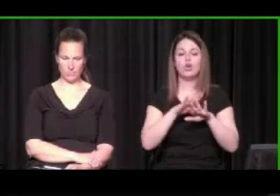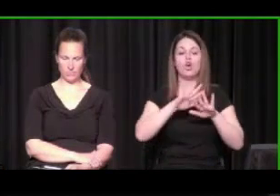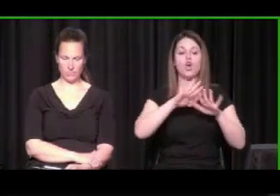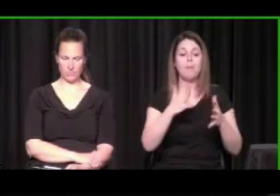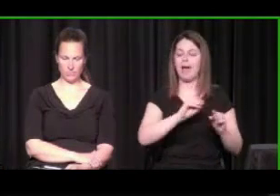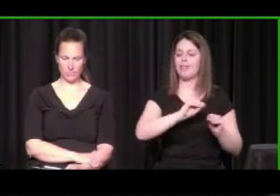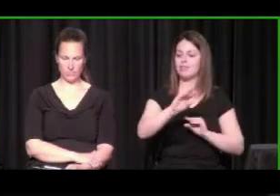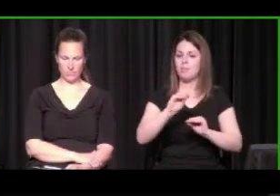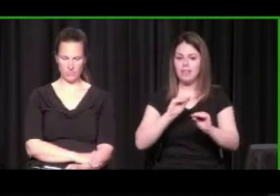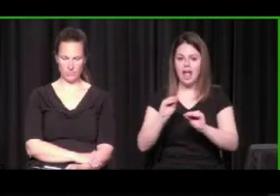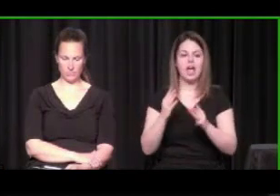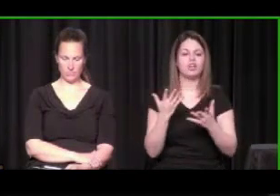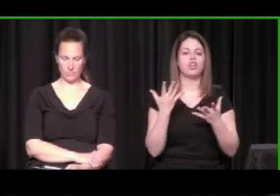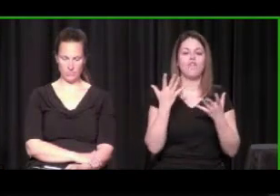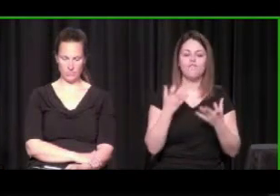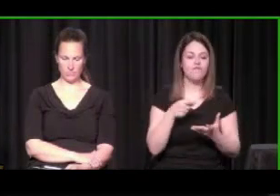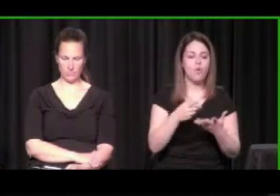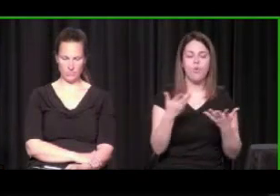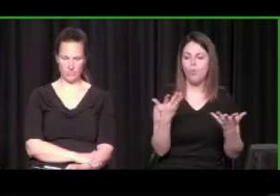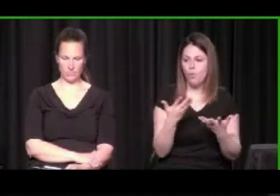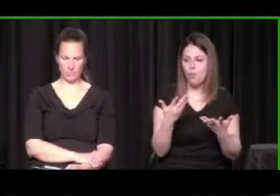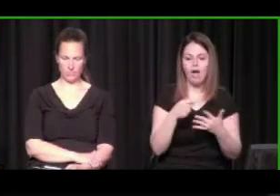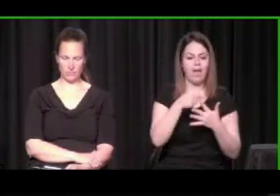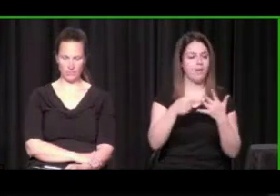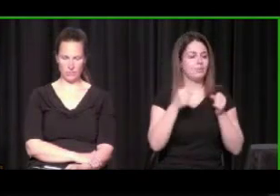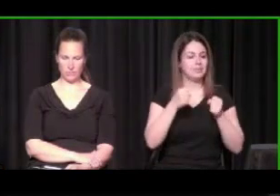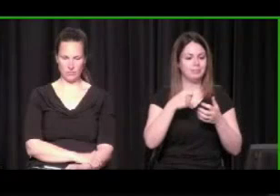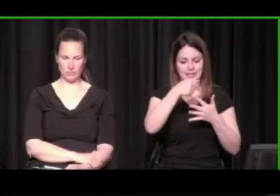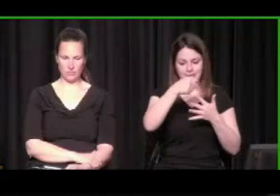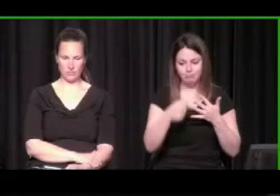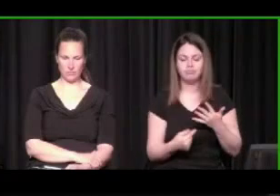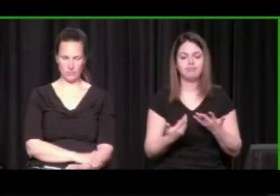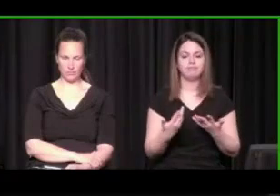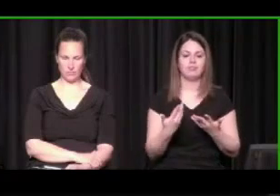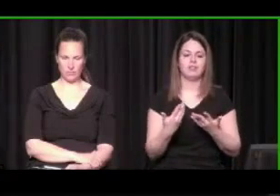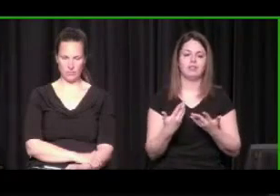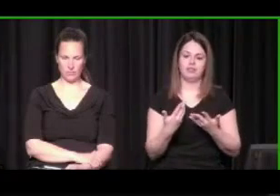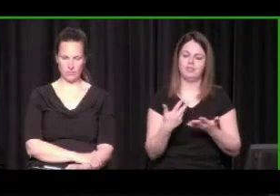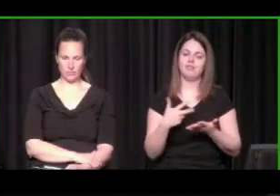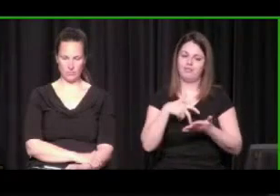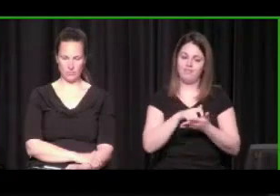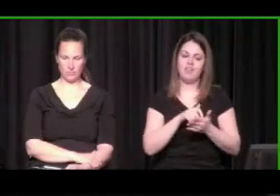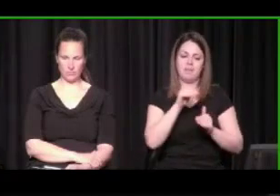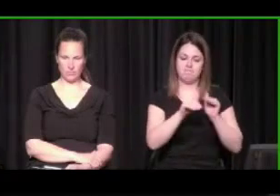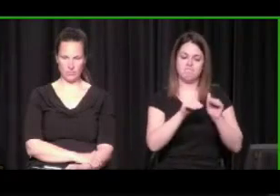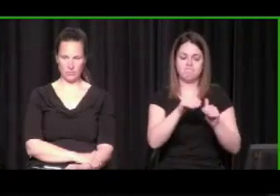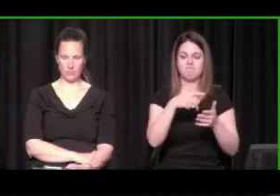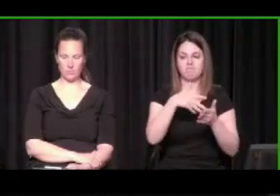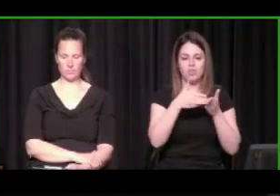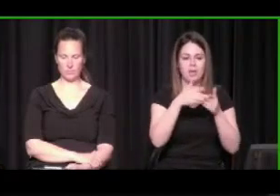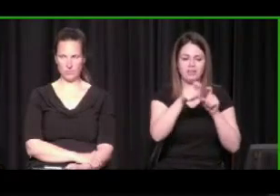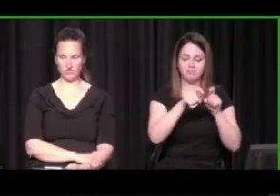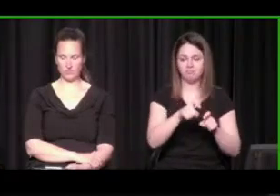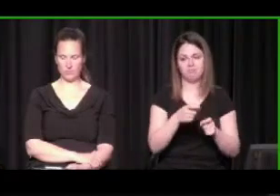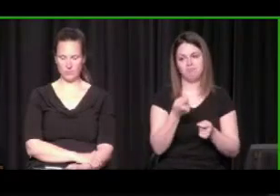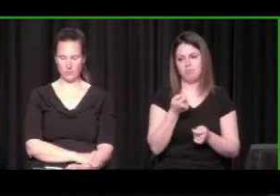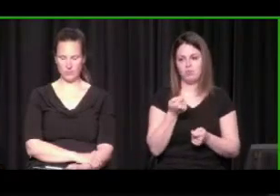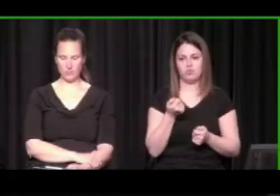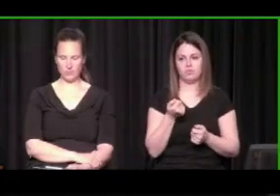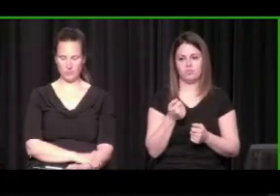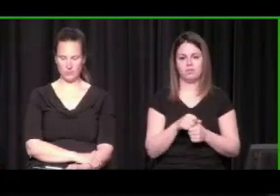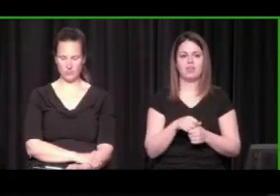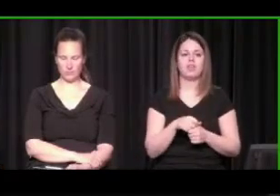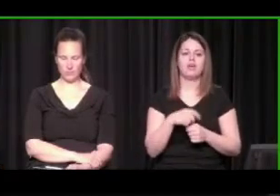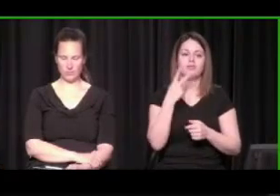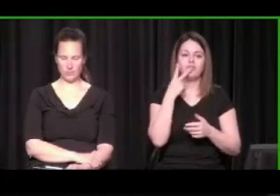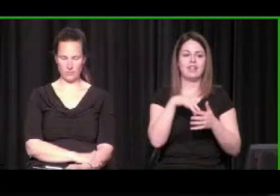de déménager, qu'est-ce qu'on souhaite, les types de possibilités, vont encore une fois être plutôt faibles. Donc, ce qu'on sait en fait, quand on regarde